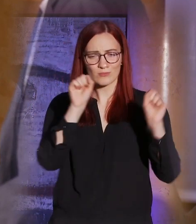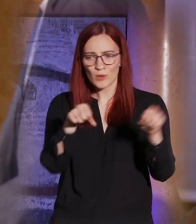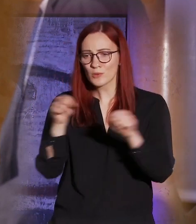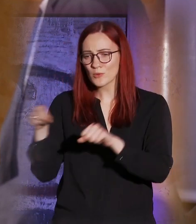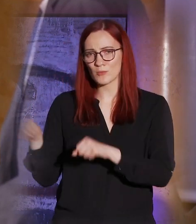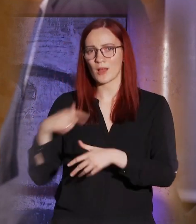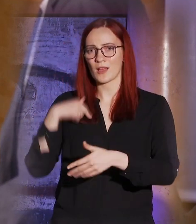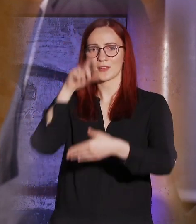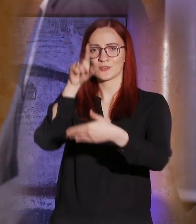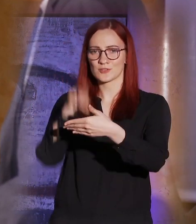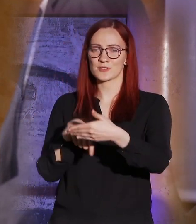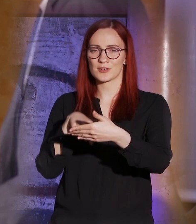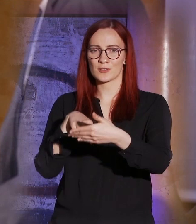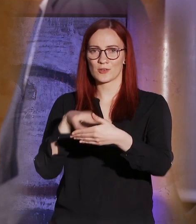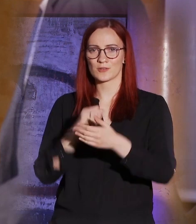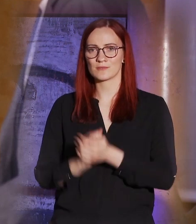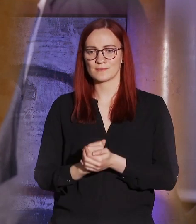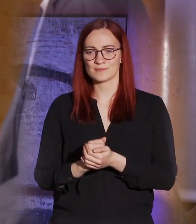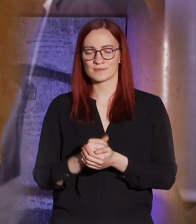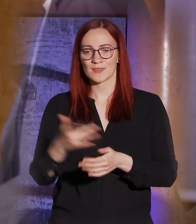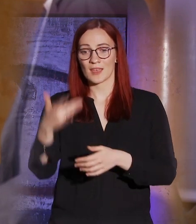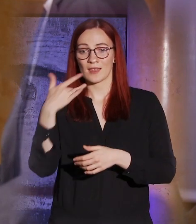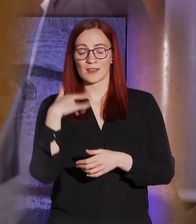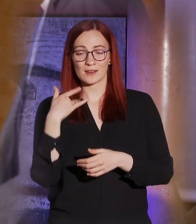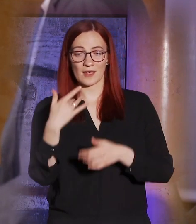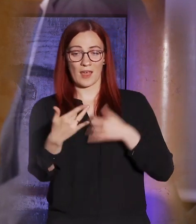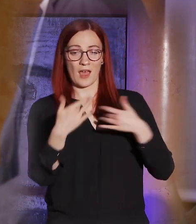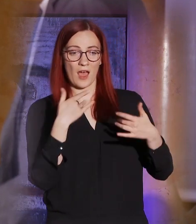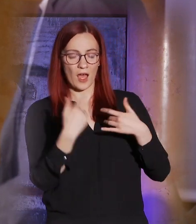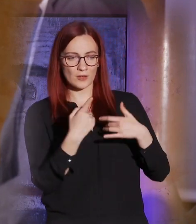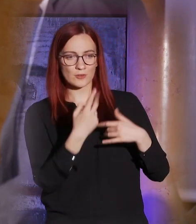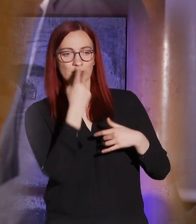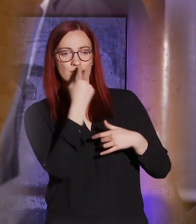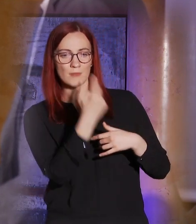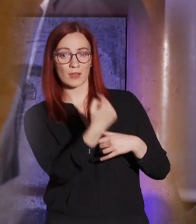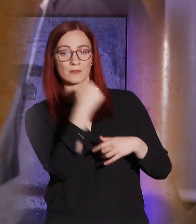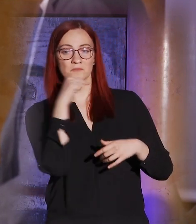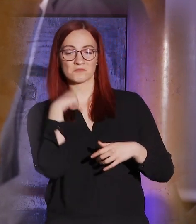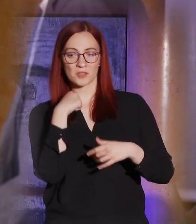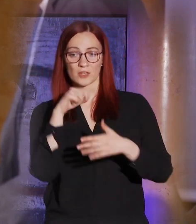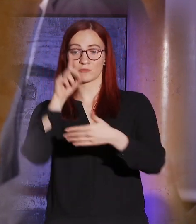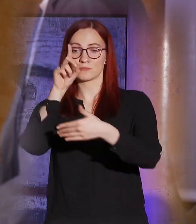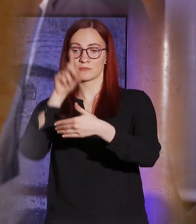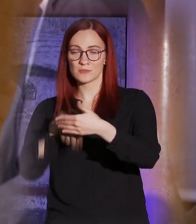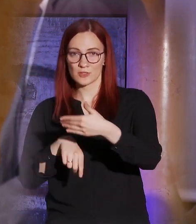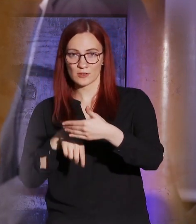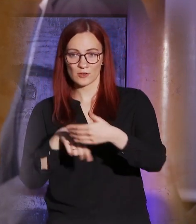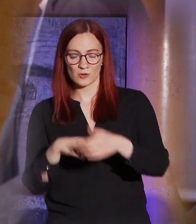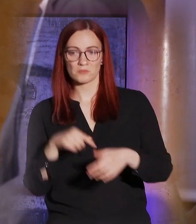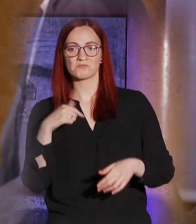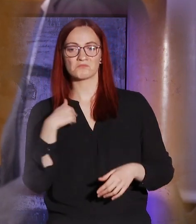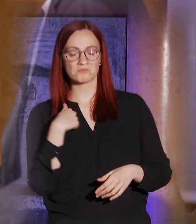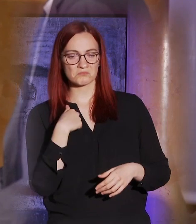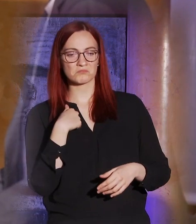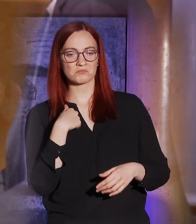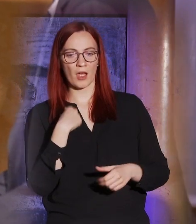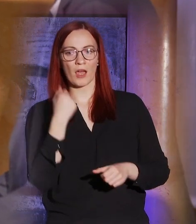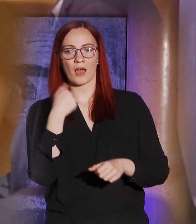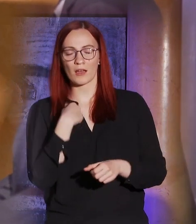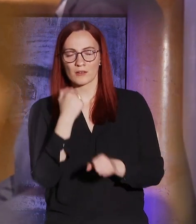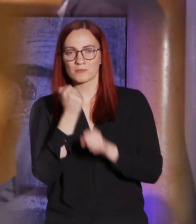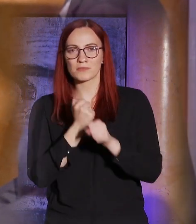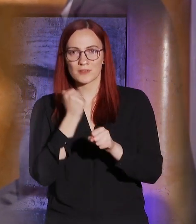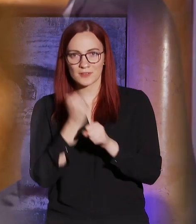tikiu ir tas turbūt aktoriaus gal įtaigumas užkrečia tą žmogų ir jisai net nepaims, sako, aš čia padariau,